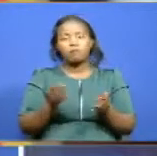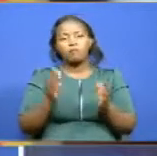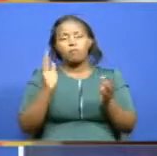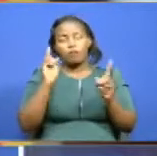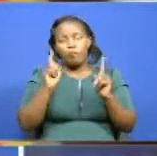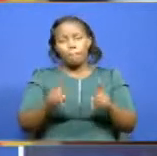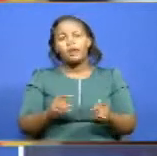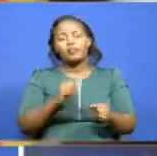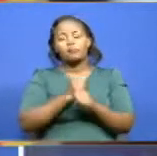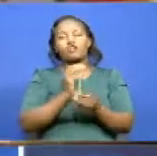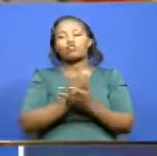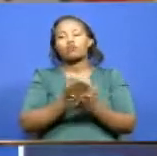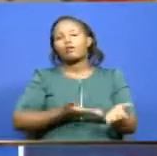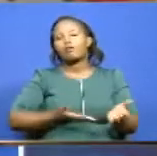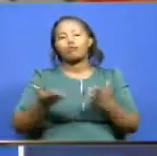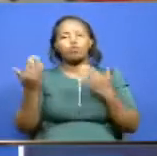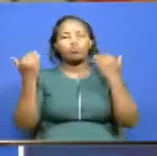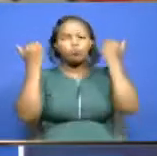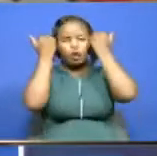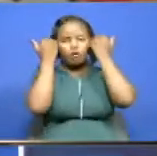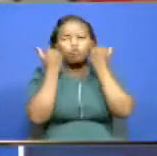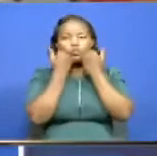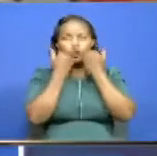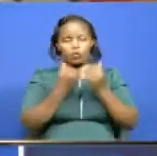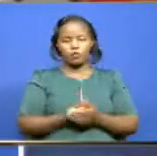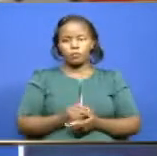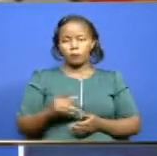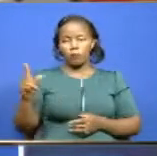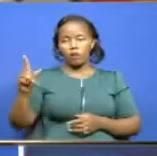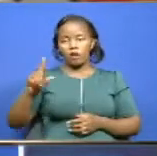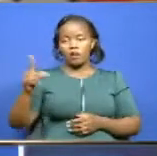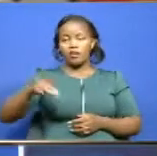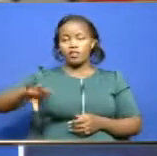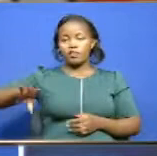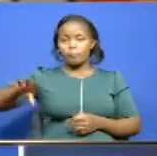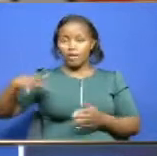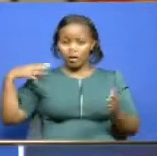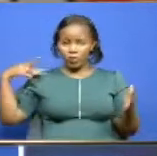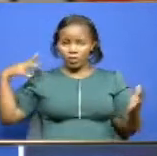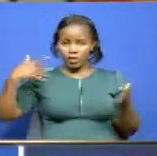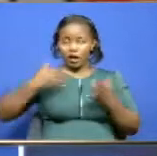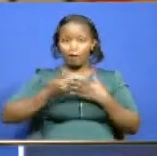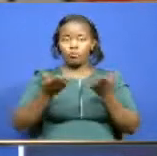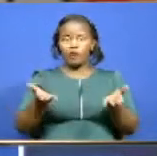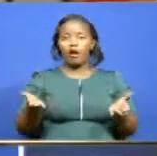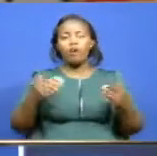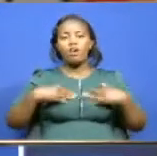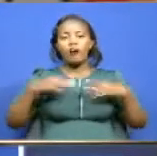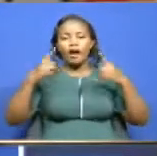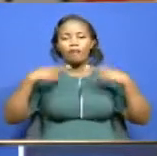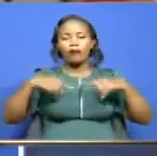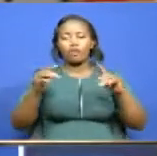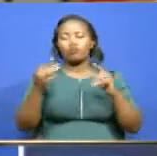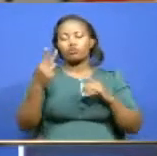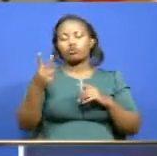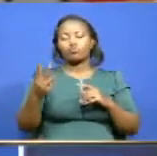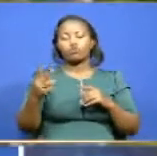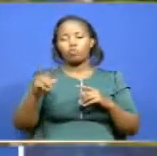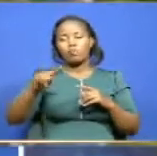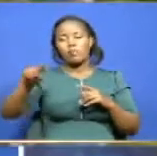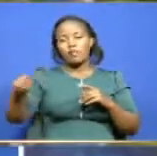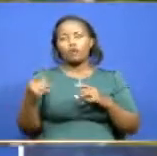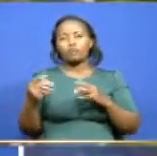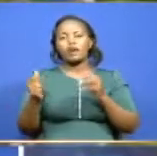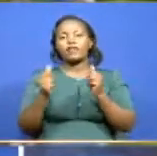na mnaenda kotini. Kaunti ya Laikipia kufikia sasa imenakiri visa 2010 vya maambukizi